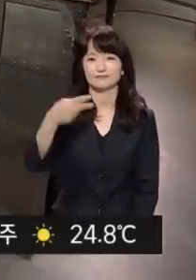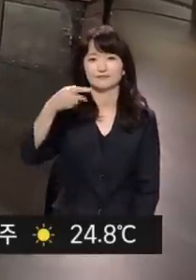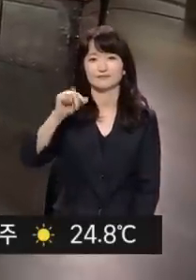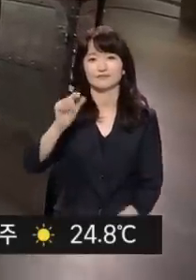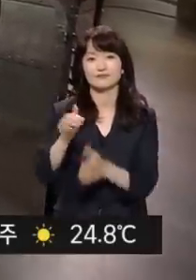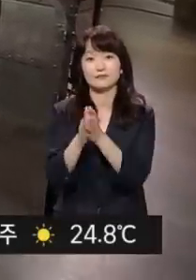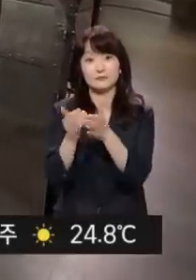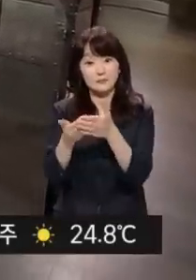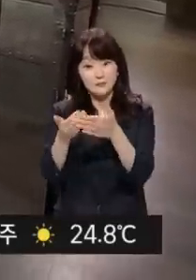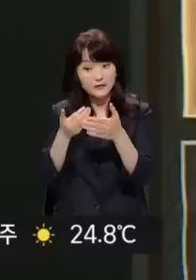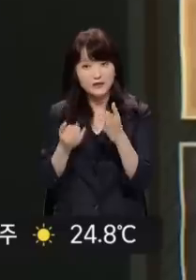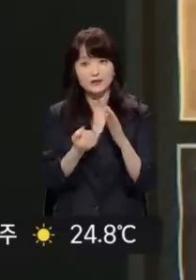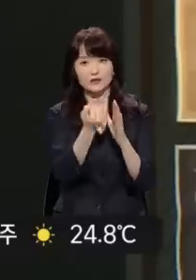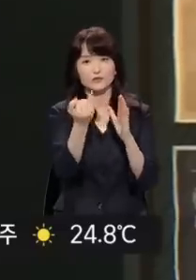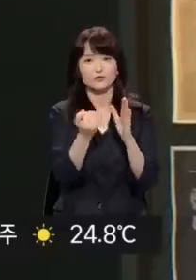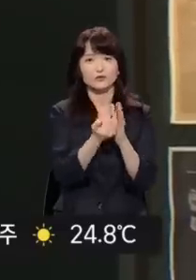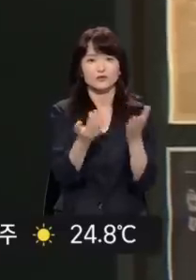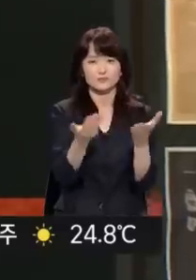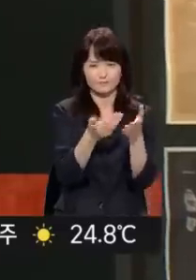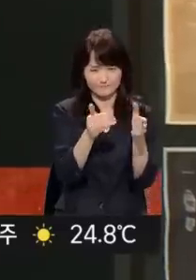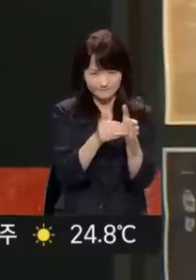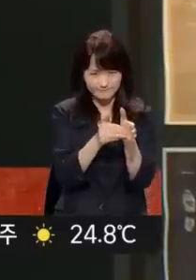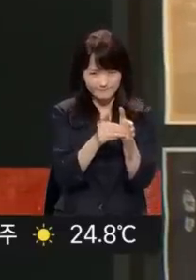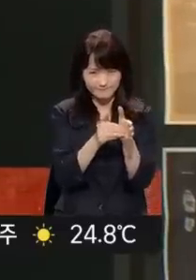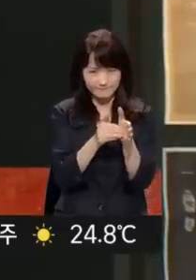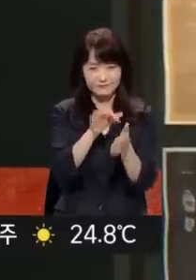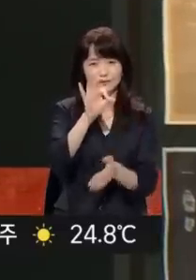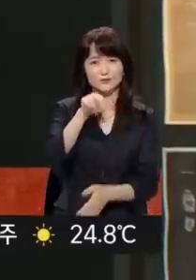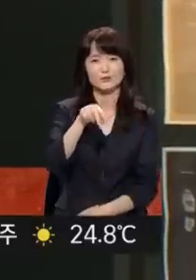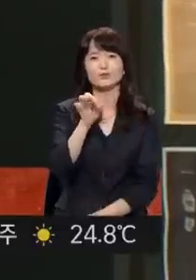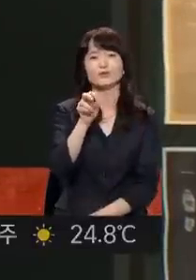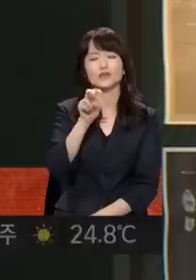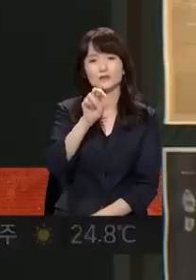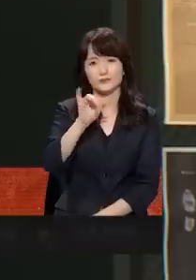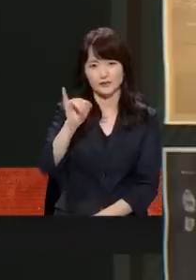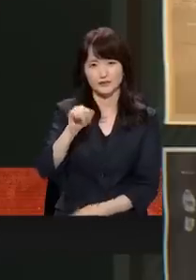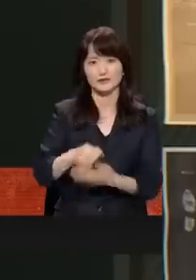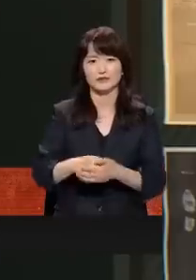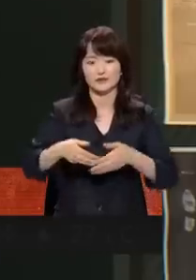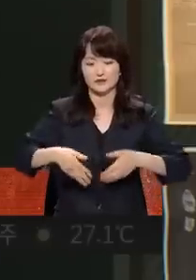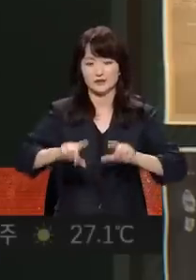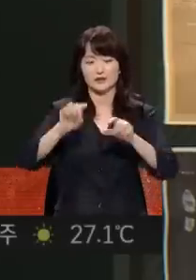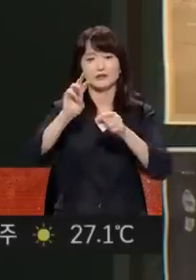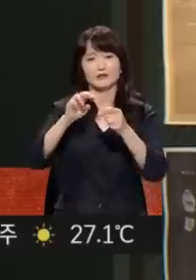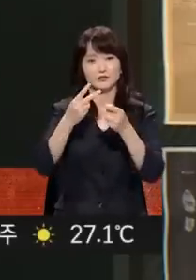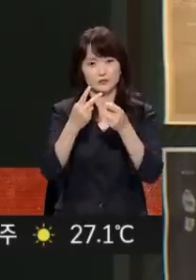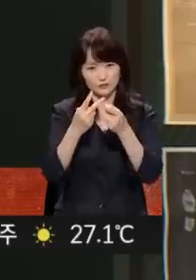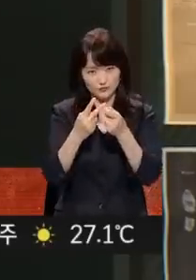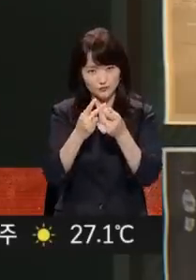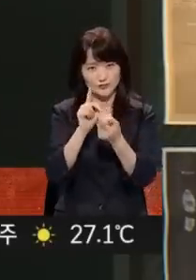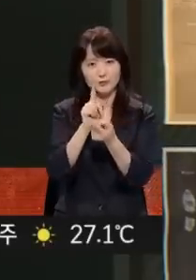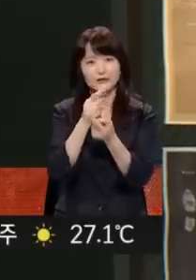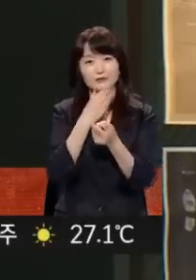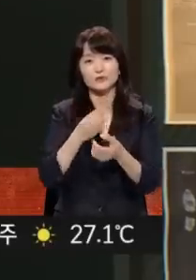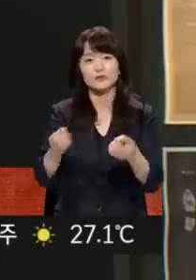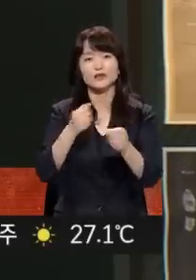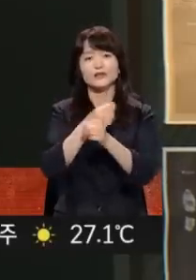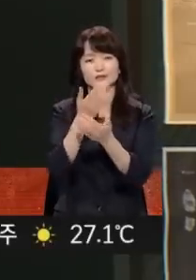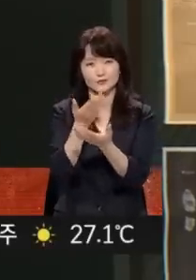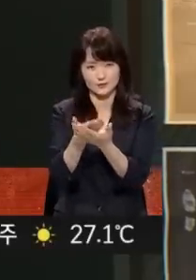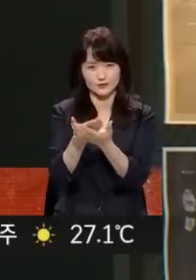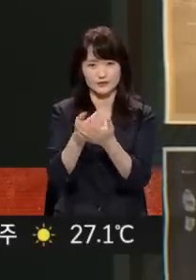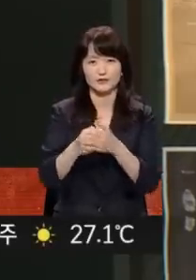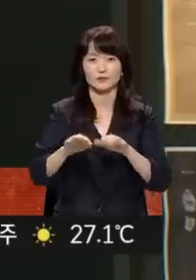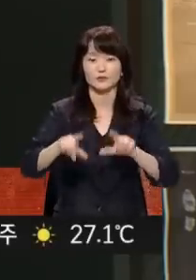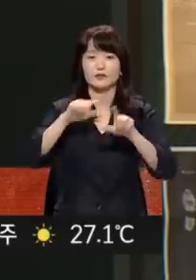삼한 시작 전까지 주부로서 일과는 다 끝내나요 하신 유영민님 32번째 생일 맞았습니다 축하해주세요 하신 정예은님